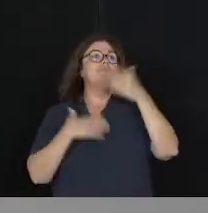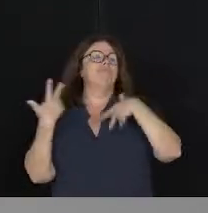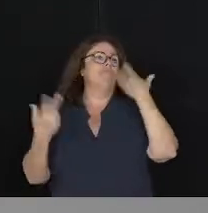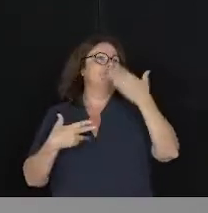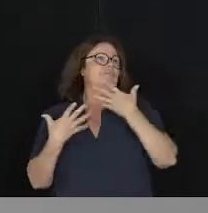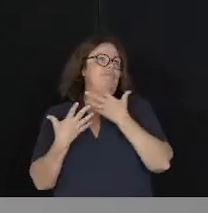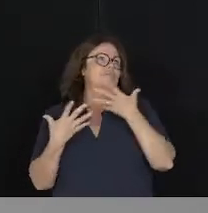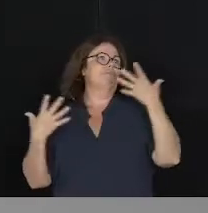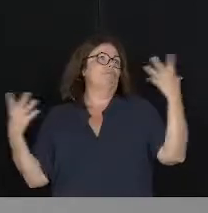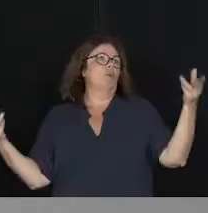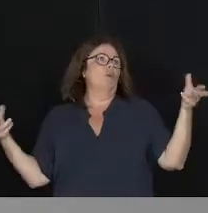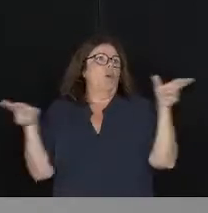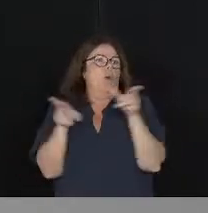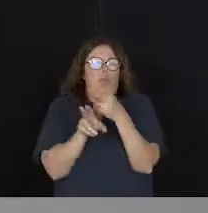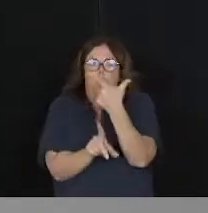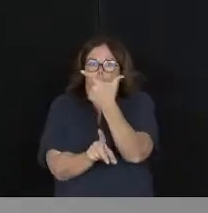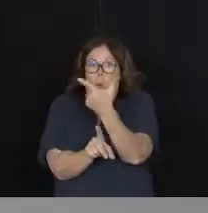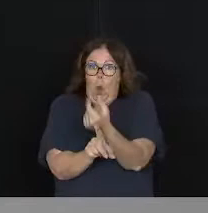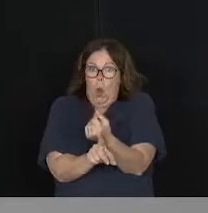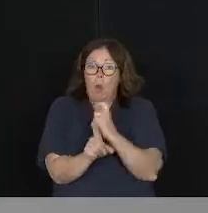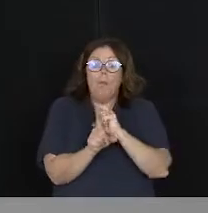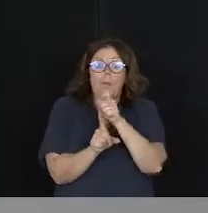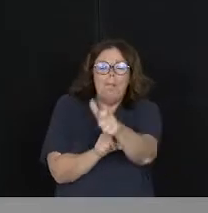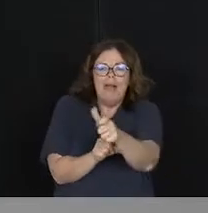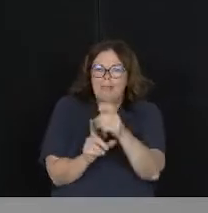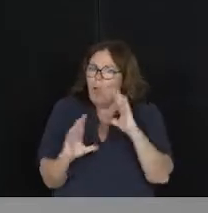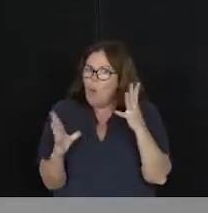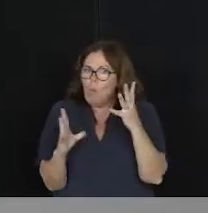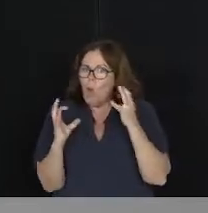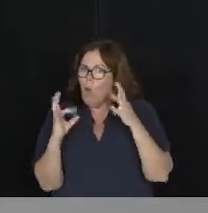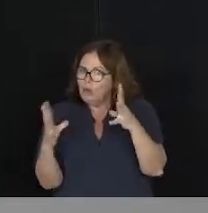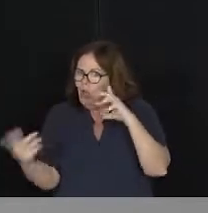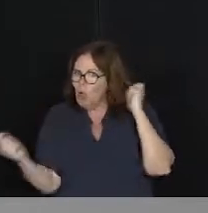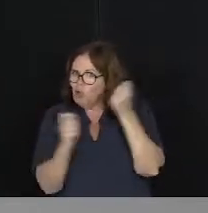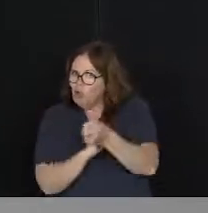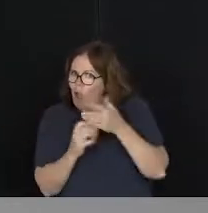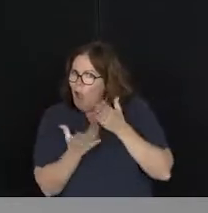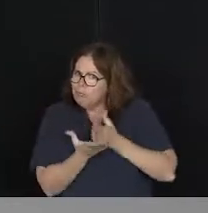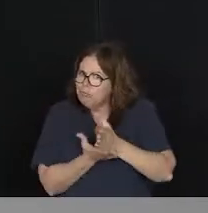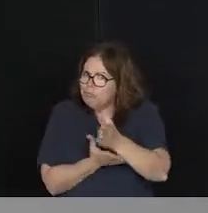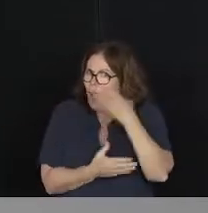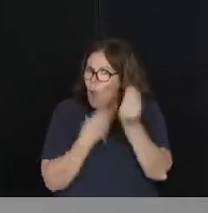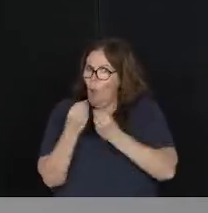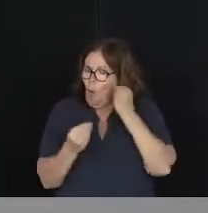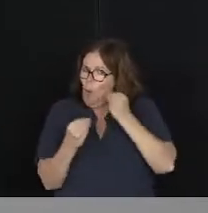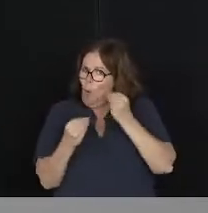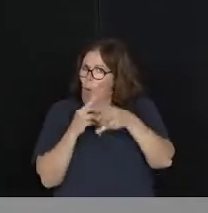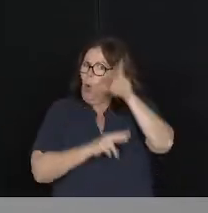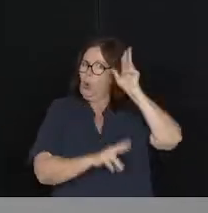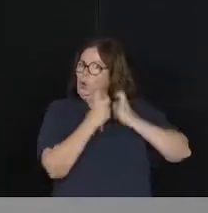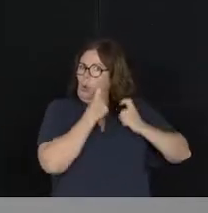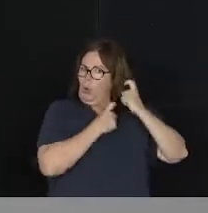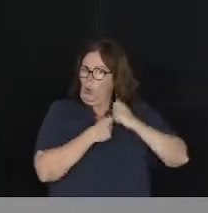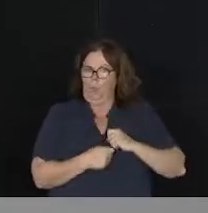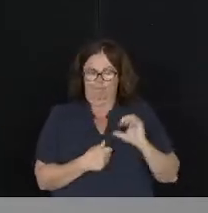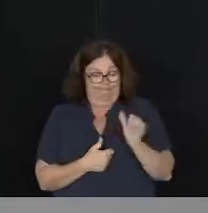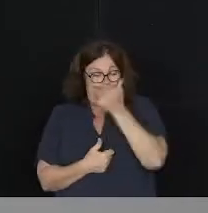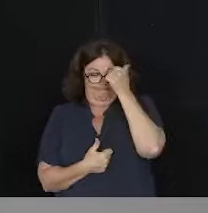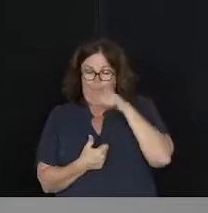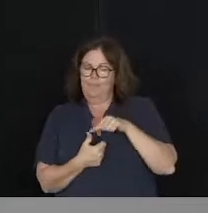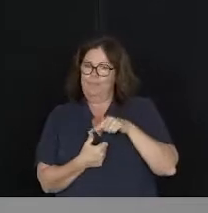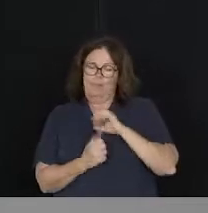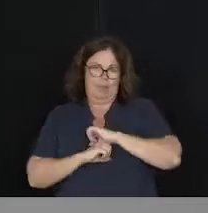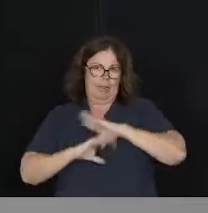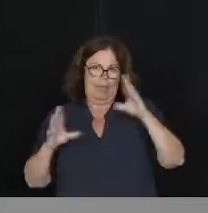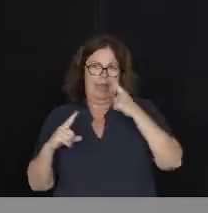aussi envisagent leur futur. Alors il faut d'abord constater que l'entrée en guerre transforme de façon absolument immédiate les